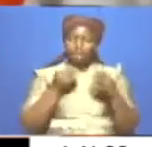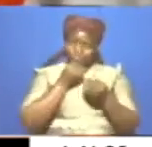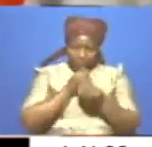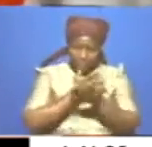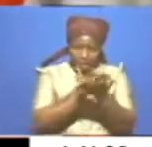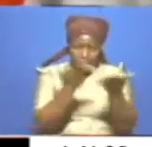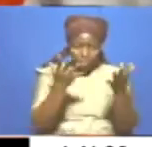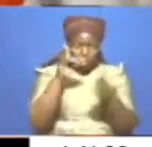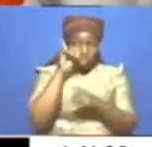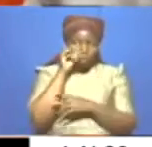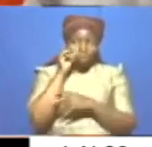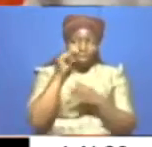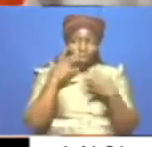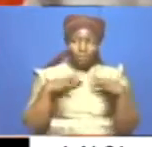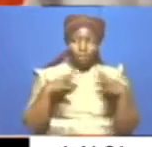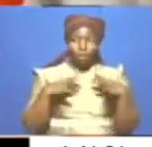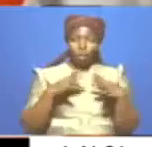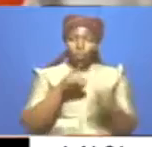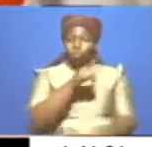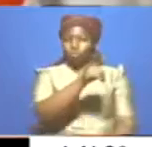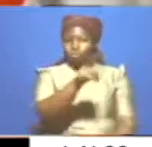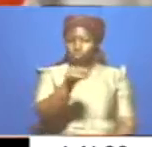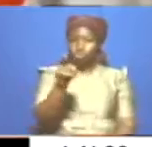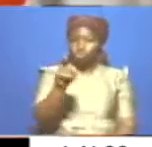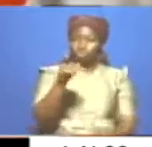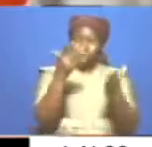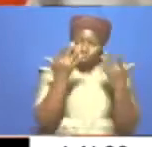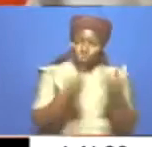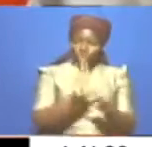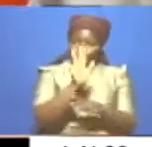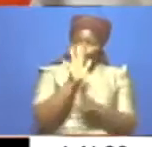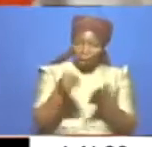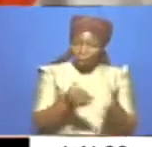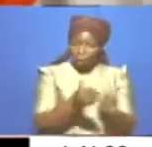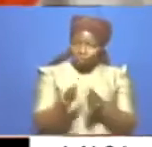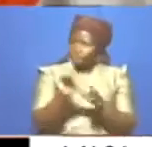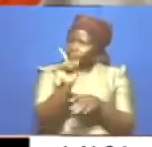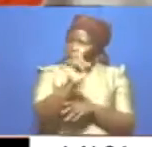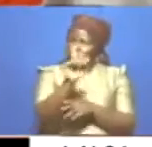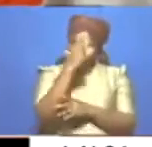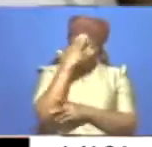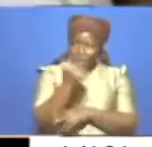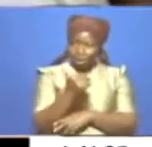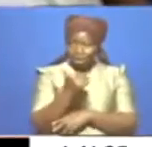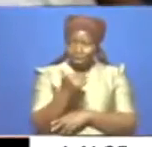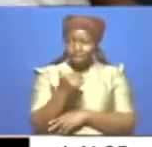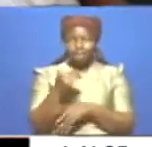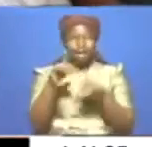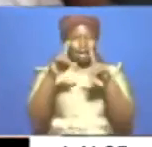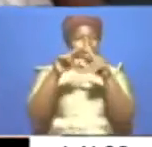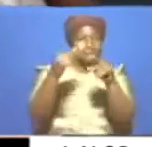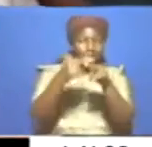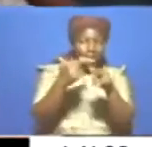watu wa Mombasa, musipoteze nafasi yenu kwa sababu ya majina ya watu.